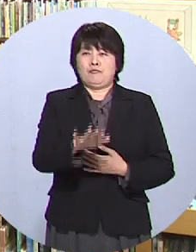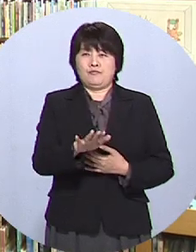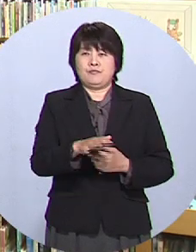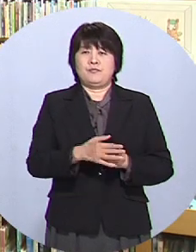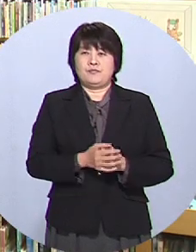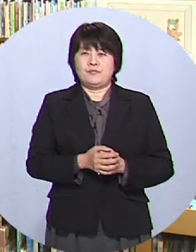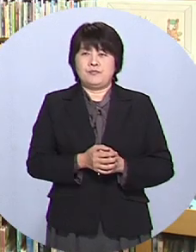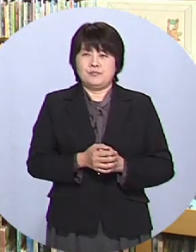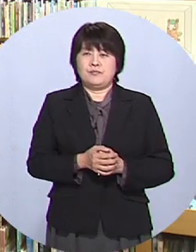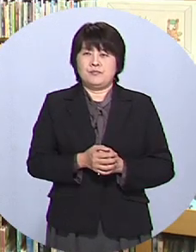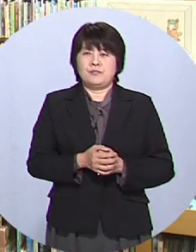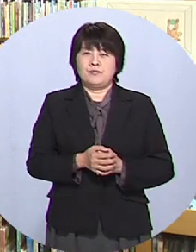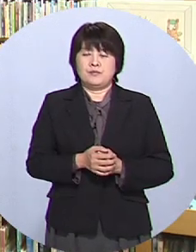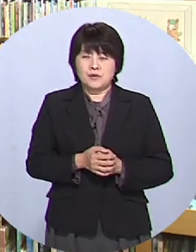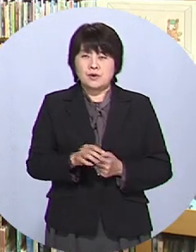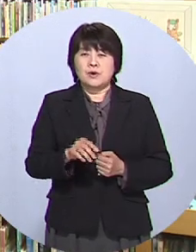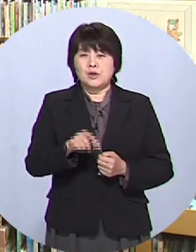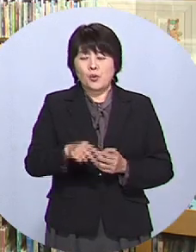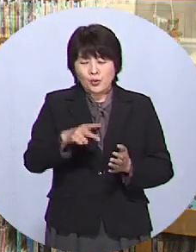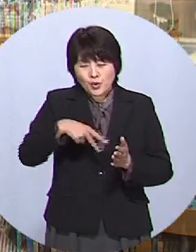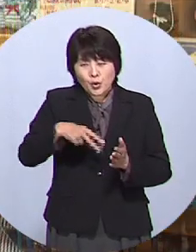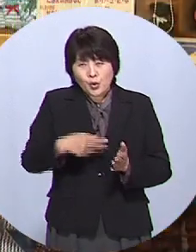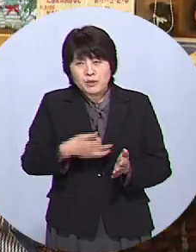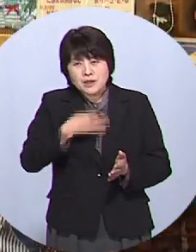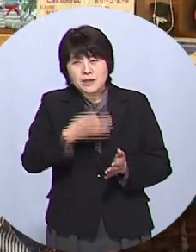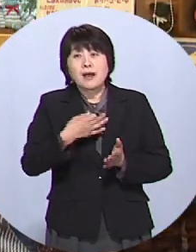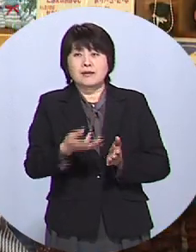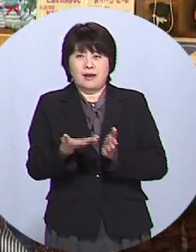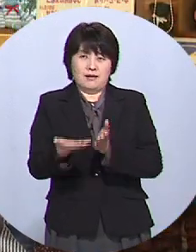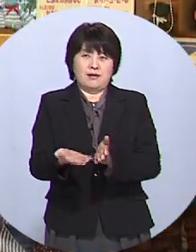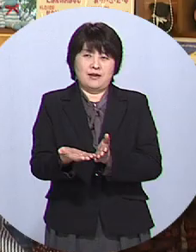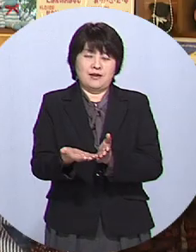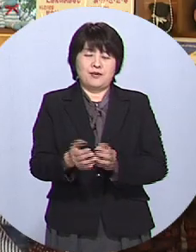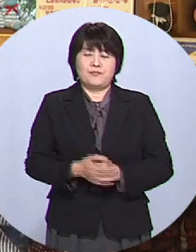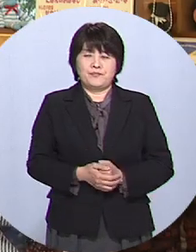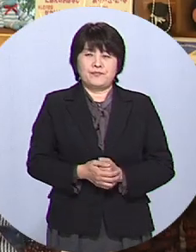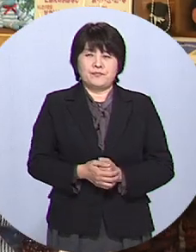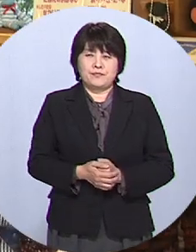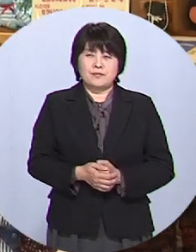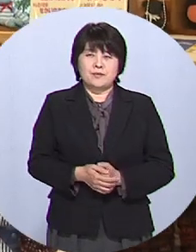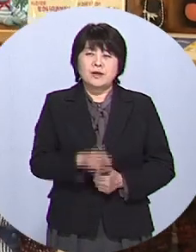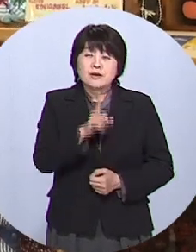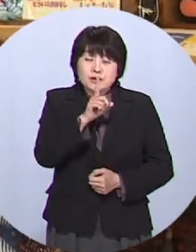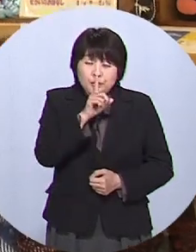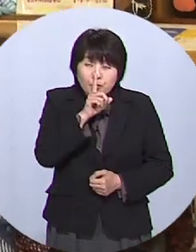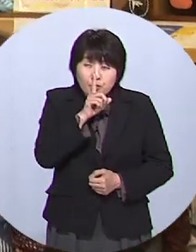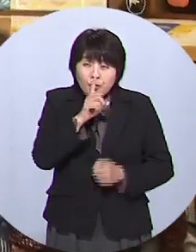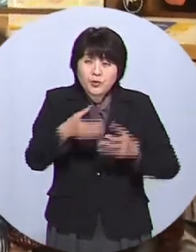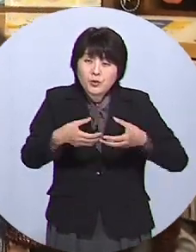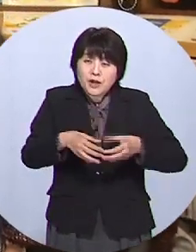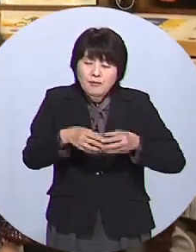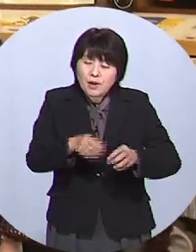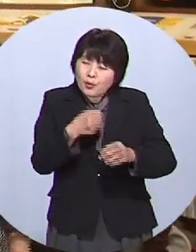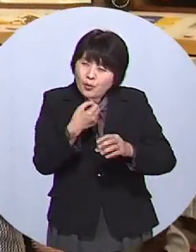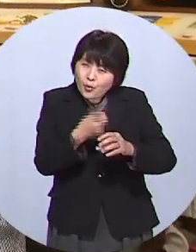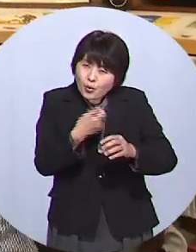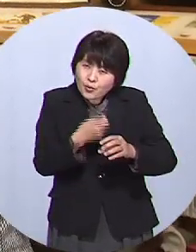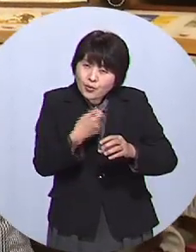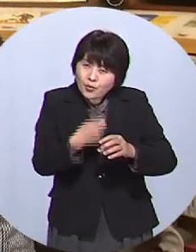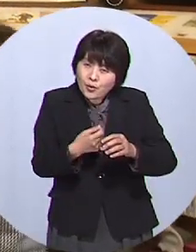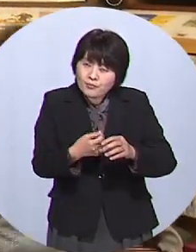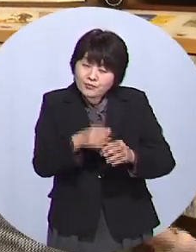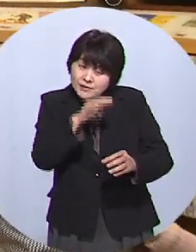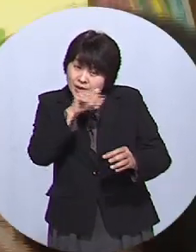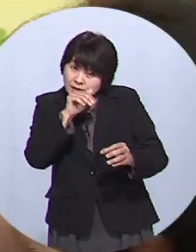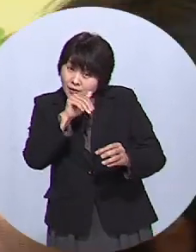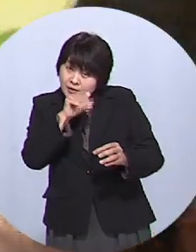が読み聞かせです。 そーっと卵をコンコンコン、出ておい